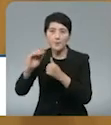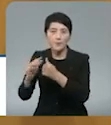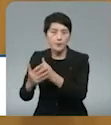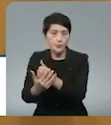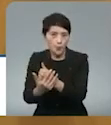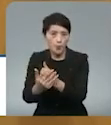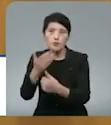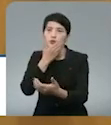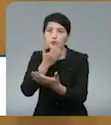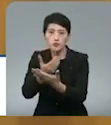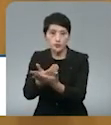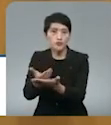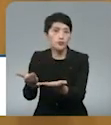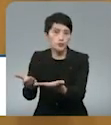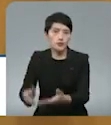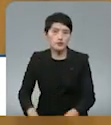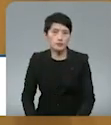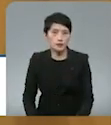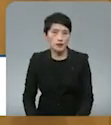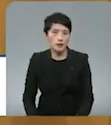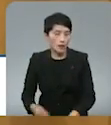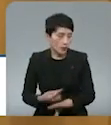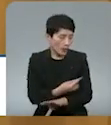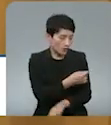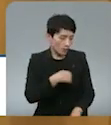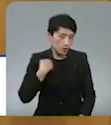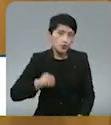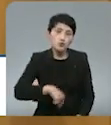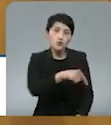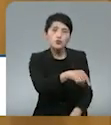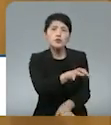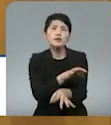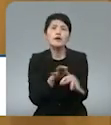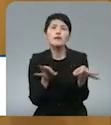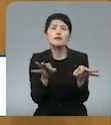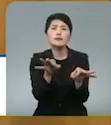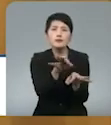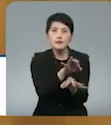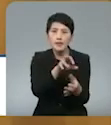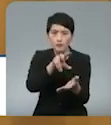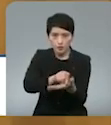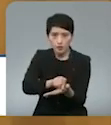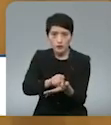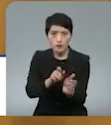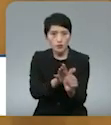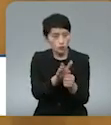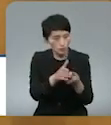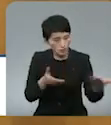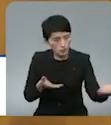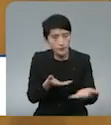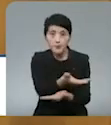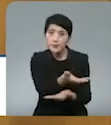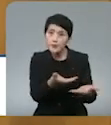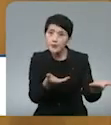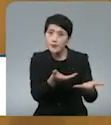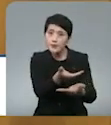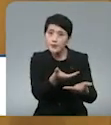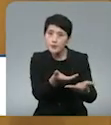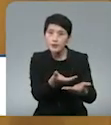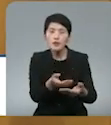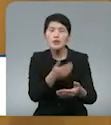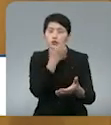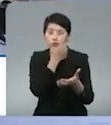déclaration officielle de la fin de la guerre de corée le numéro un sud-coréen a expliqué que les quatre pays concernés sont d'accord sur le principe